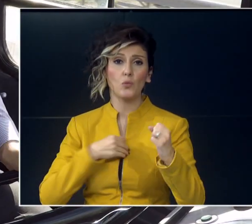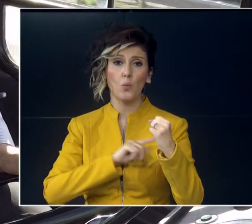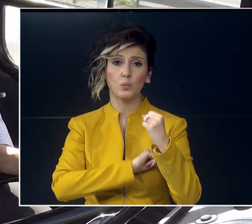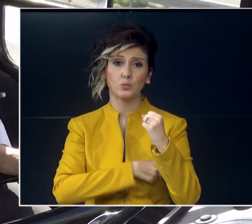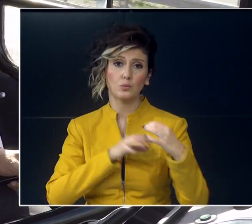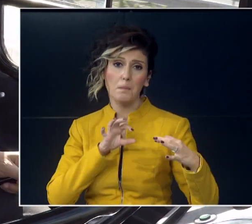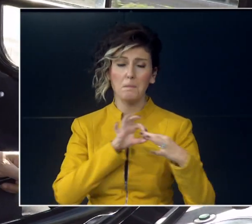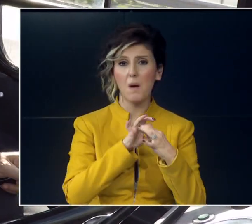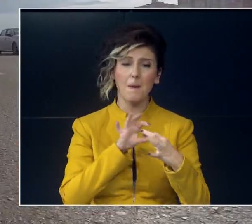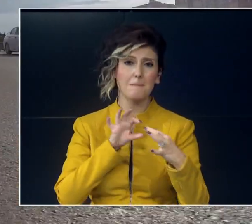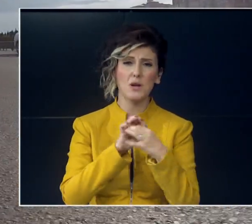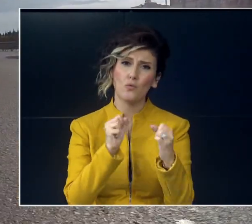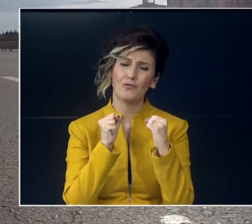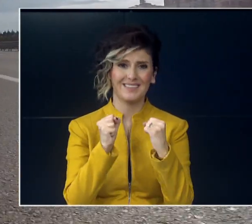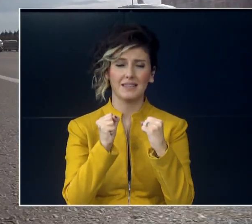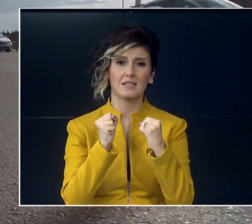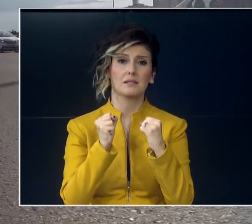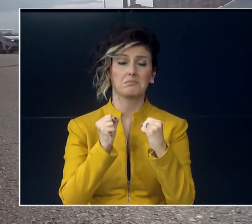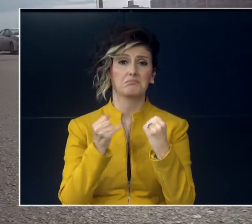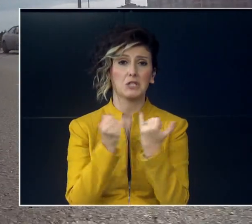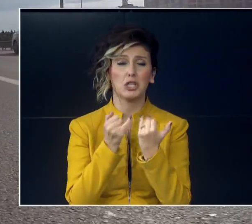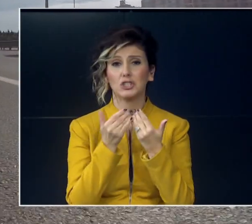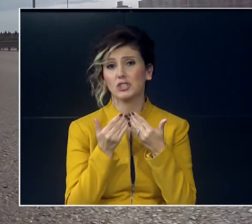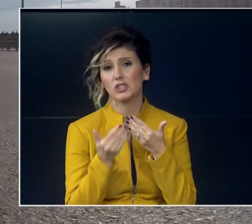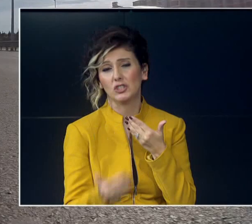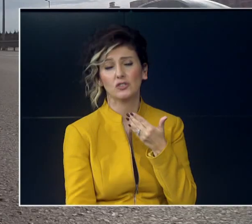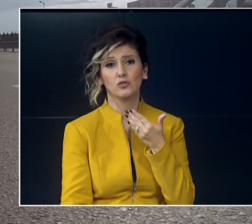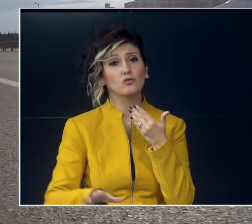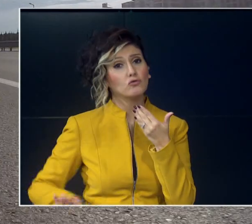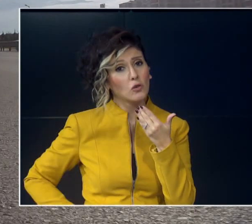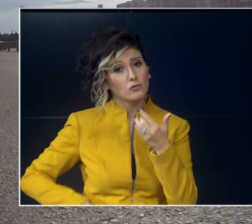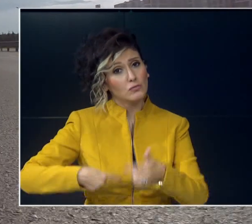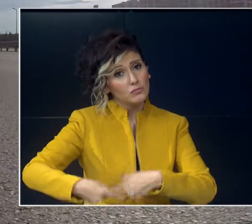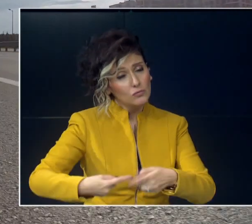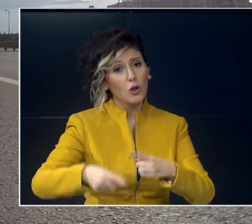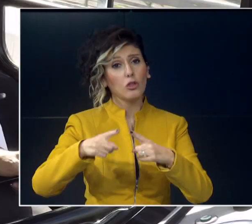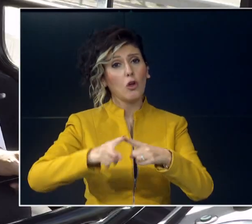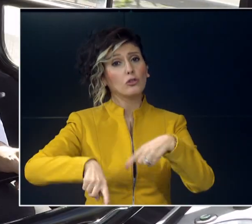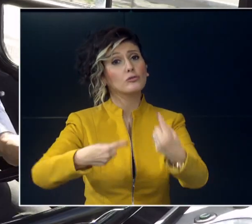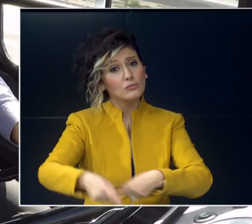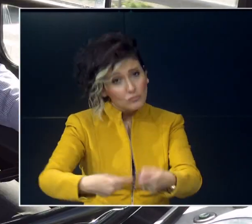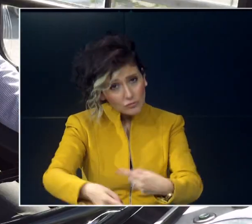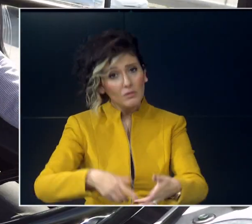Hala bütün kardeşlerimiz, onların çocukları, onların torunları hep